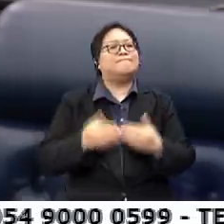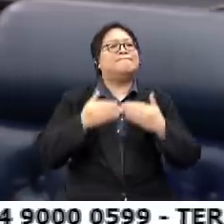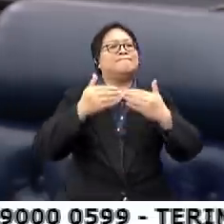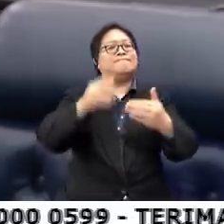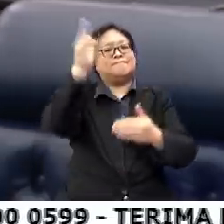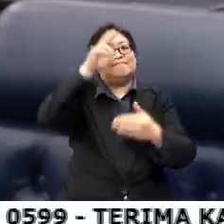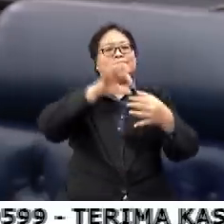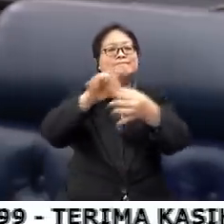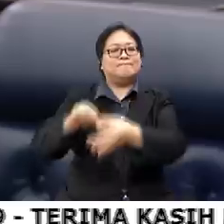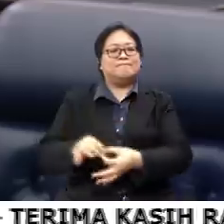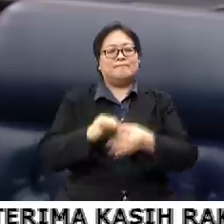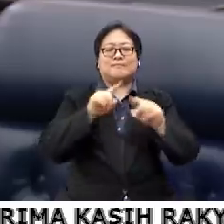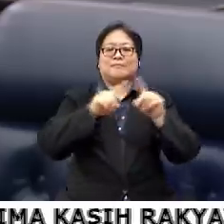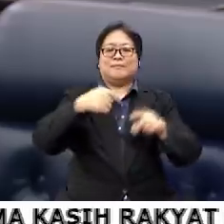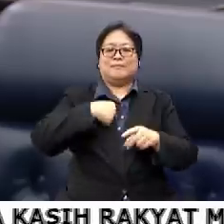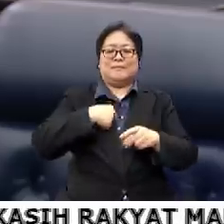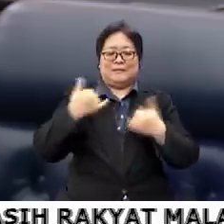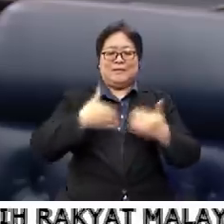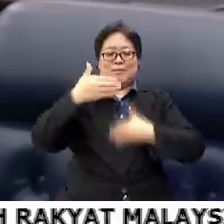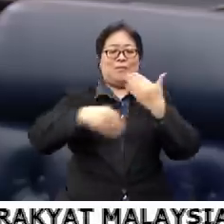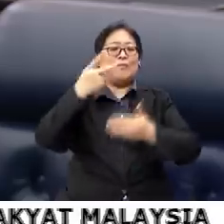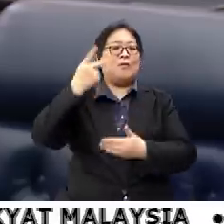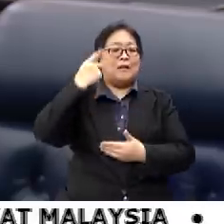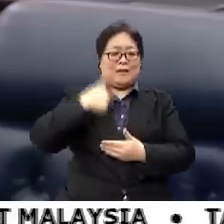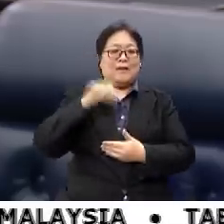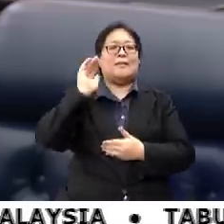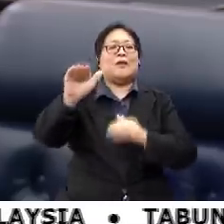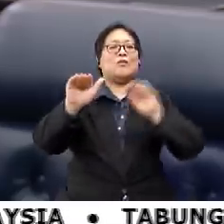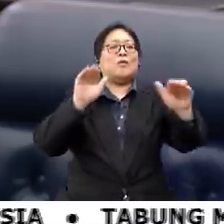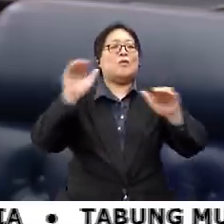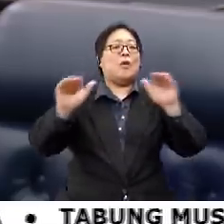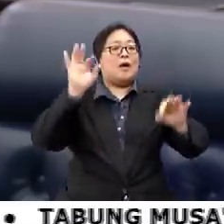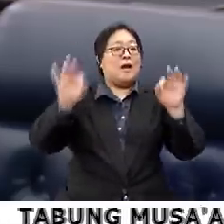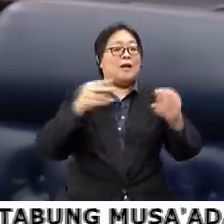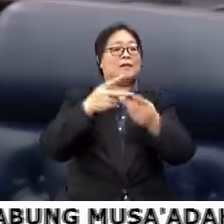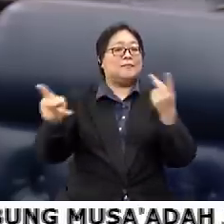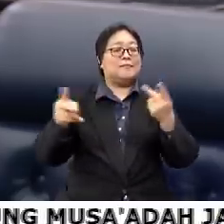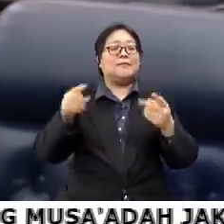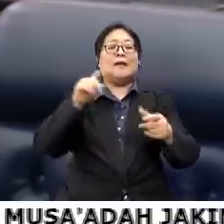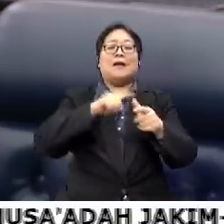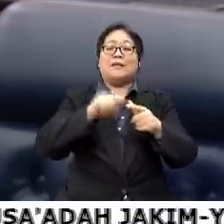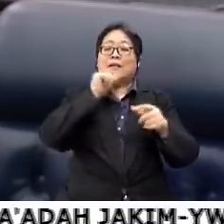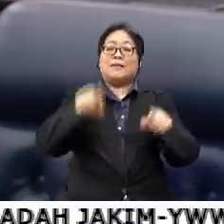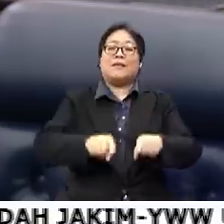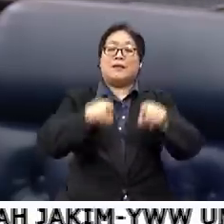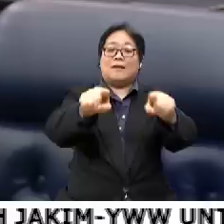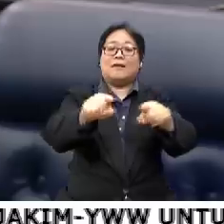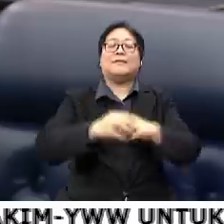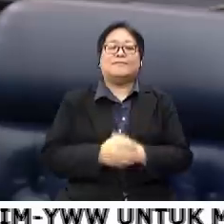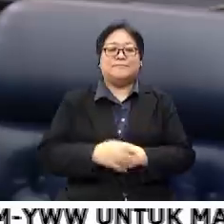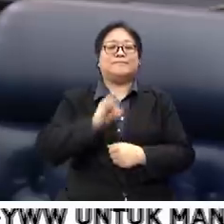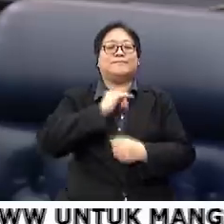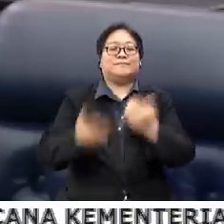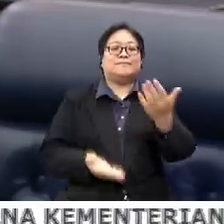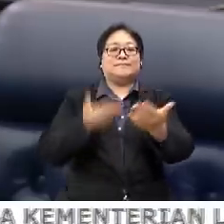meneruskan kerajaan perpaduan. Tapi saya dalam perjalanan politik saya akan tegur kalau sekiranya ia tidak selari dengan apa yang dikehendaki. Dan saya